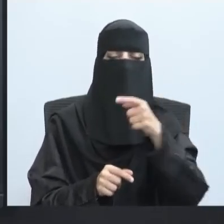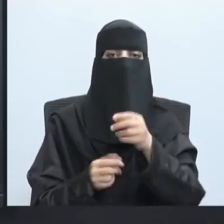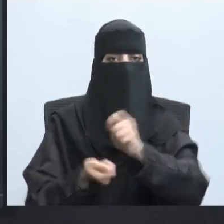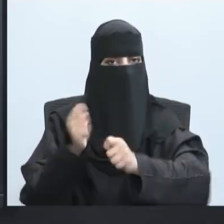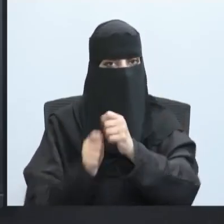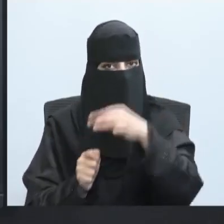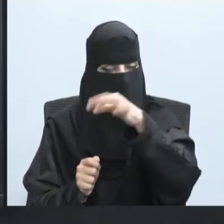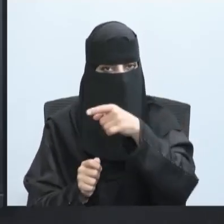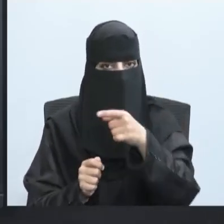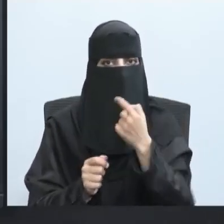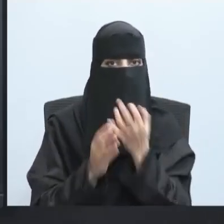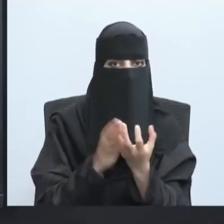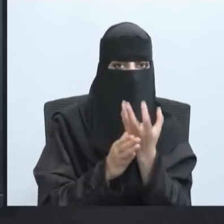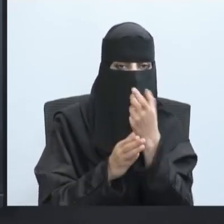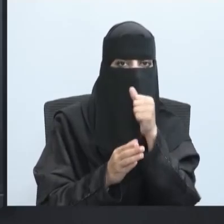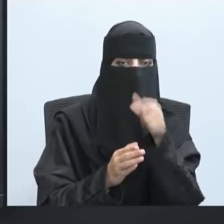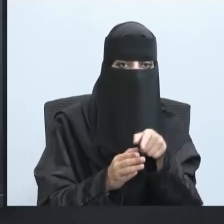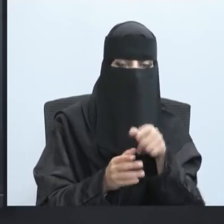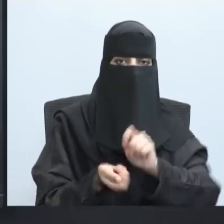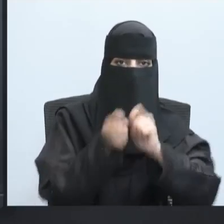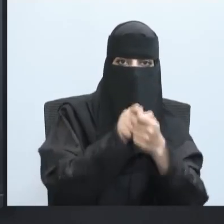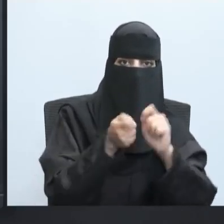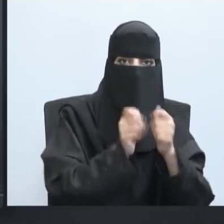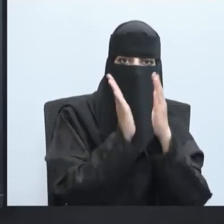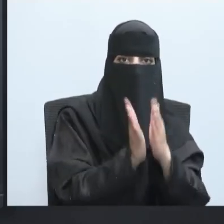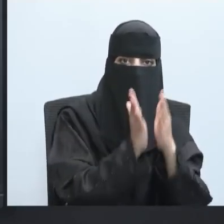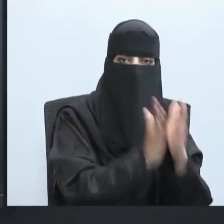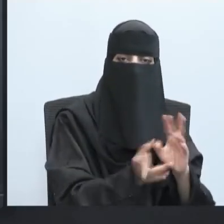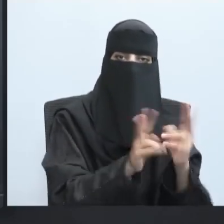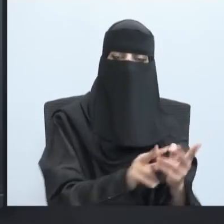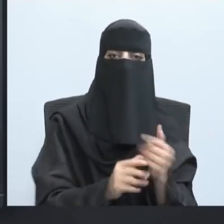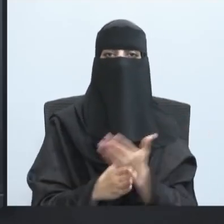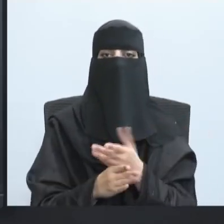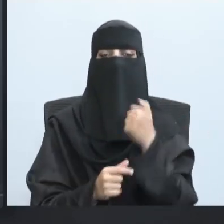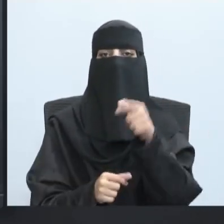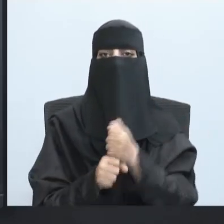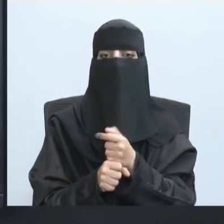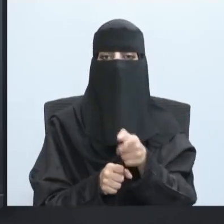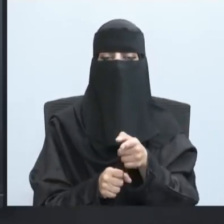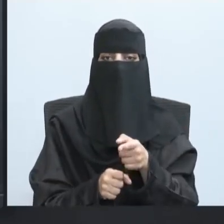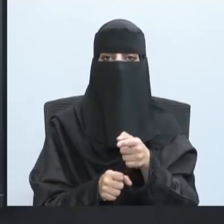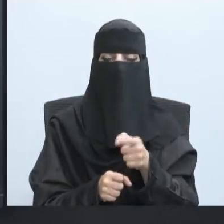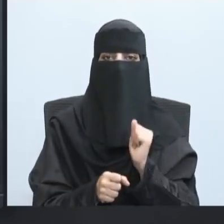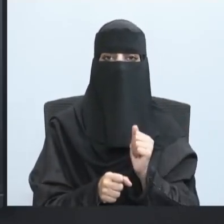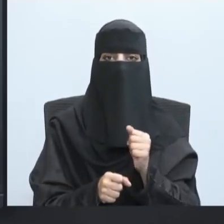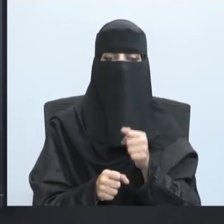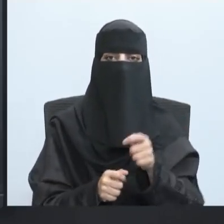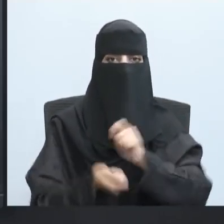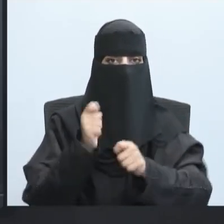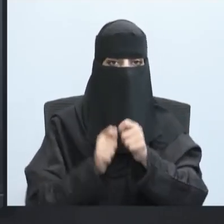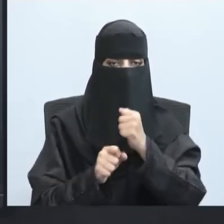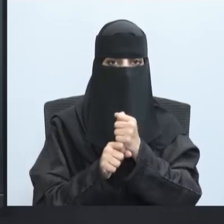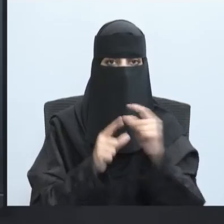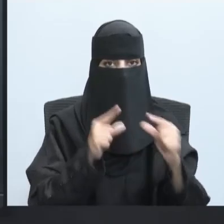الماء وتحول الماء من حاله الى حاله اخرى اما بالنسبه لعمليات